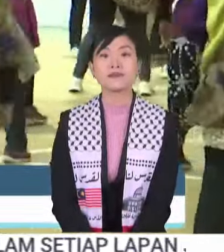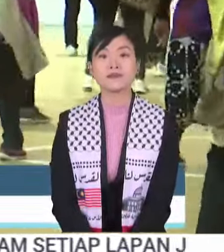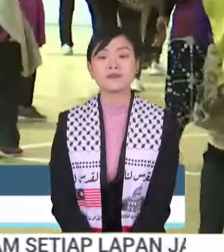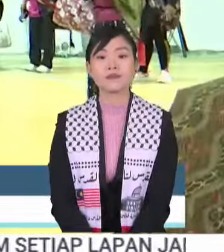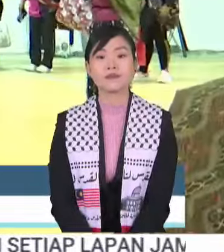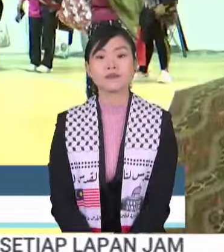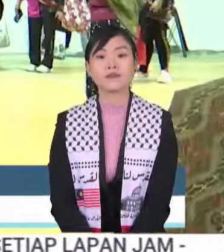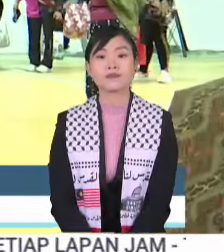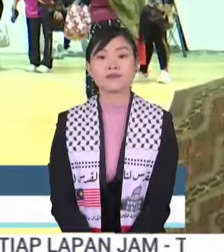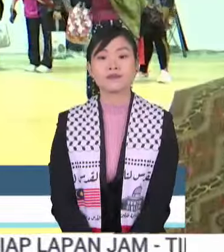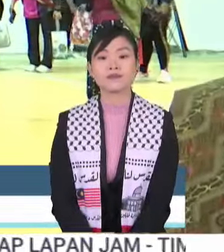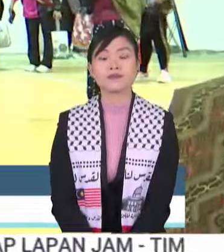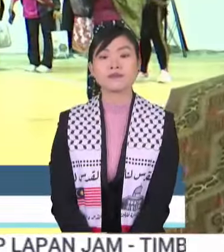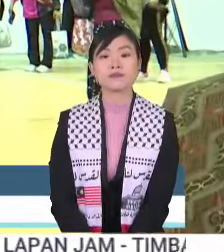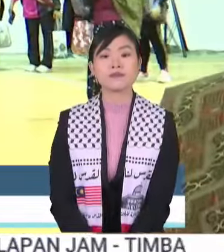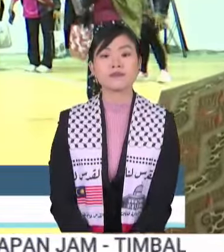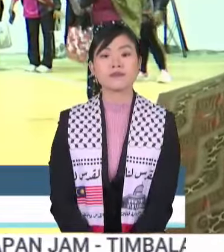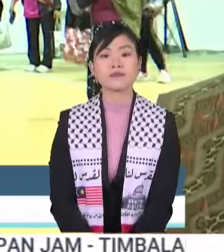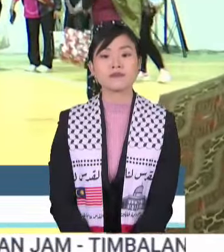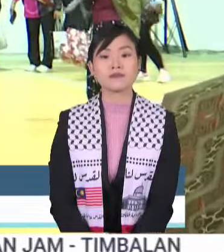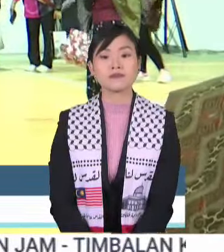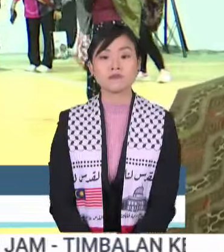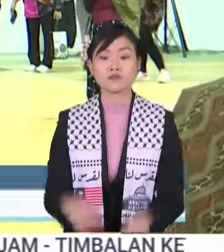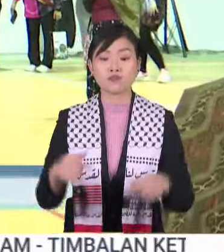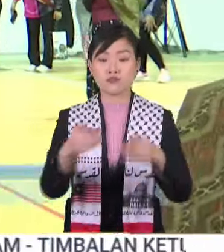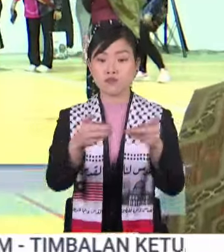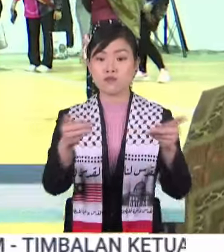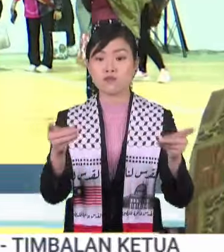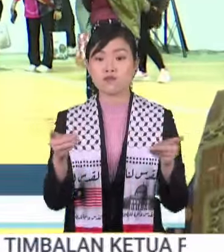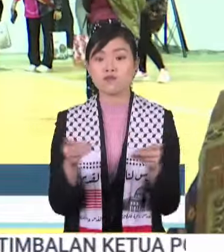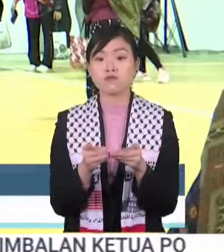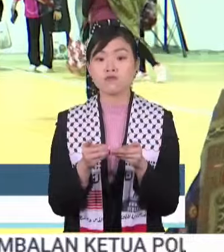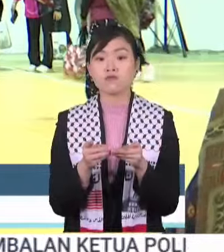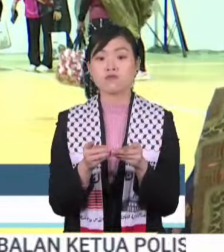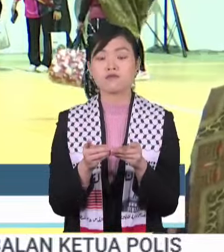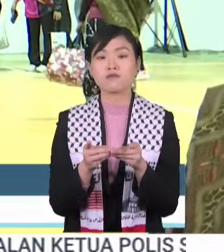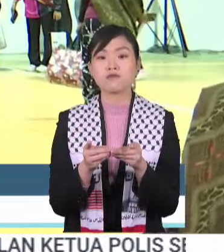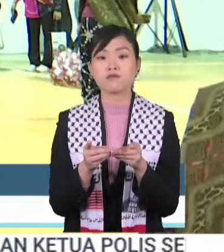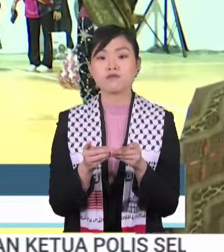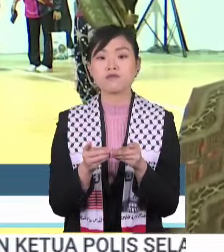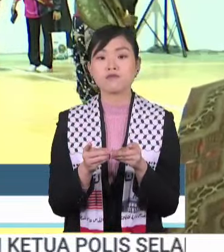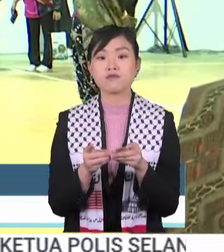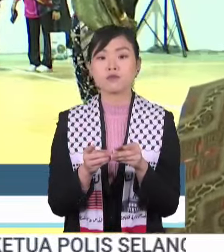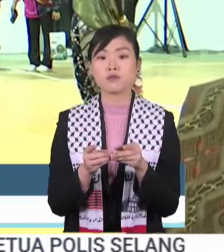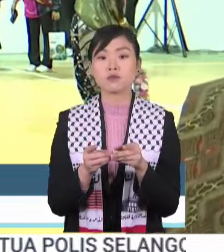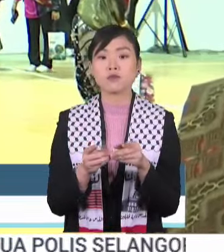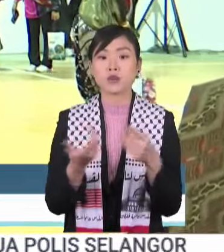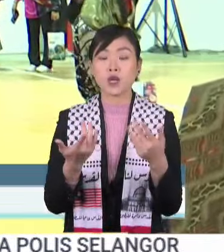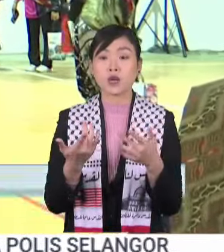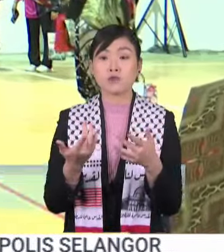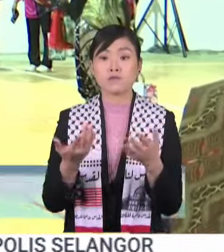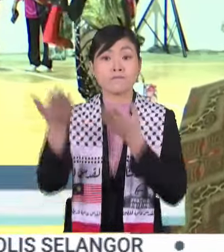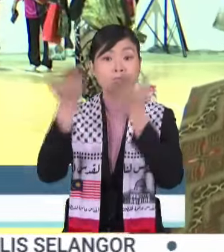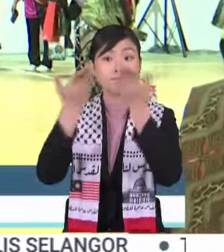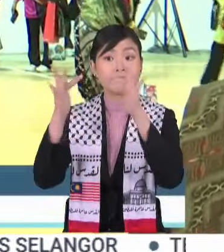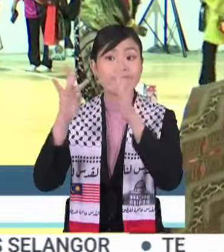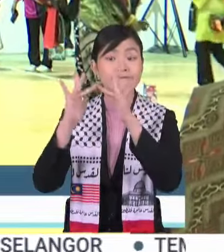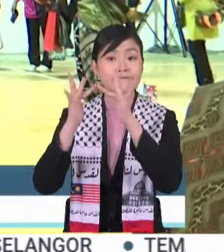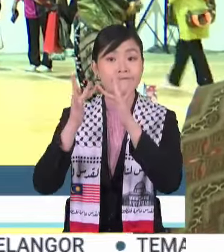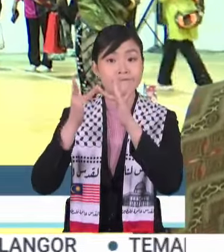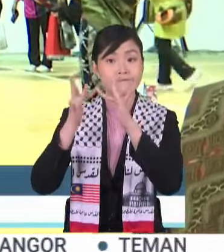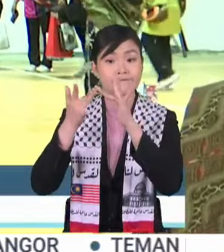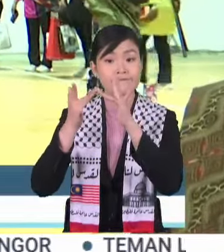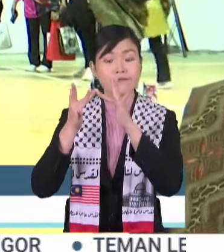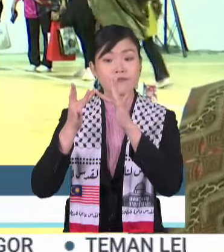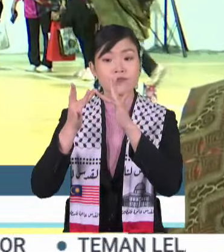itu dalam era kita menjadikan e-perkhidmatan dalam lembaga hasil di